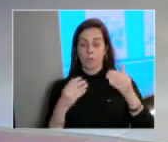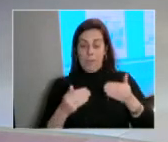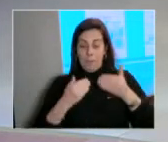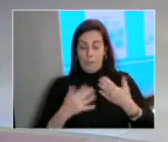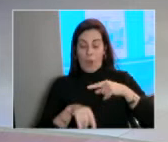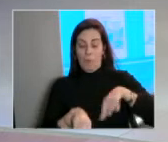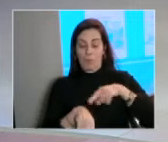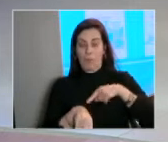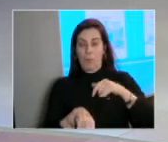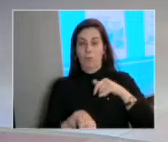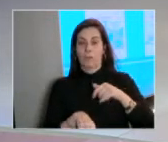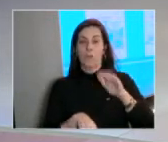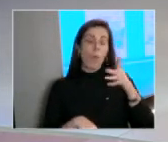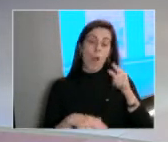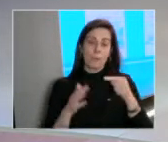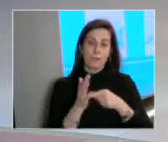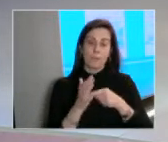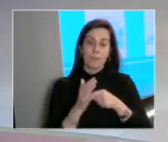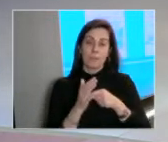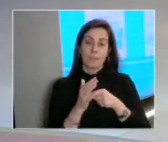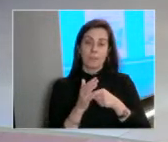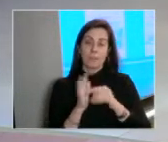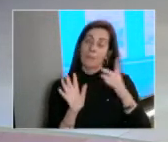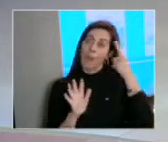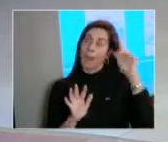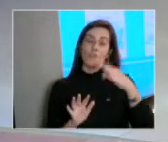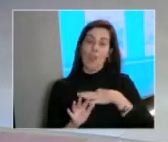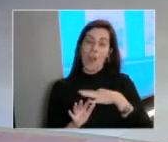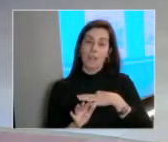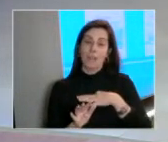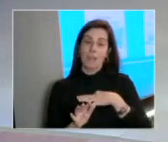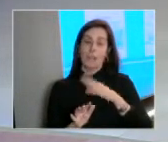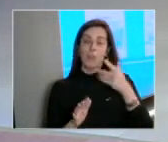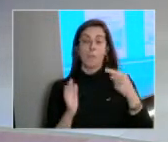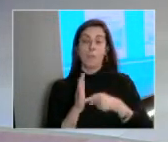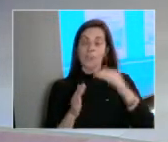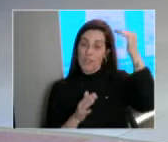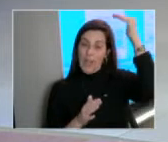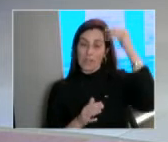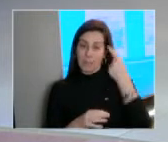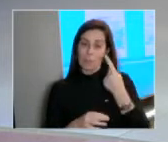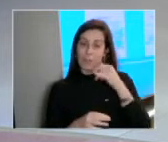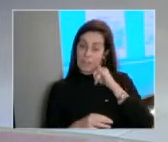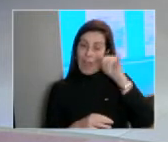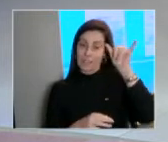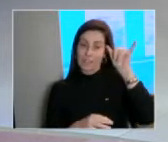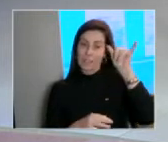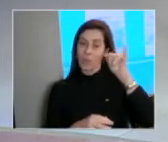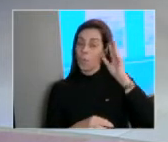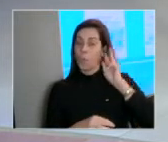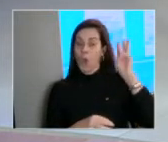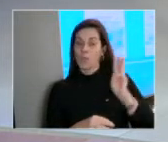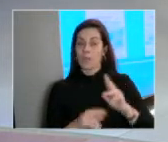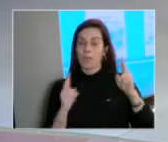בכמה שעות את הנסיעה שלה, אולי, סתם רעיון פרוע שלי, אולי בגלל שגנץ בעצמו נוסע